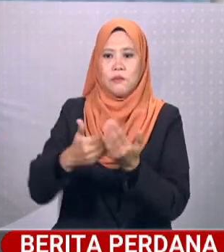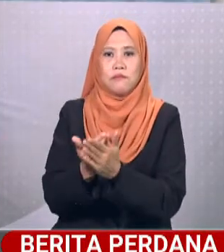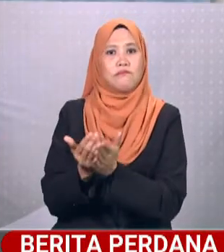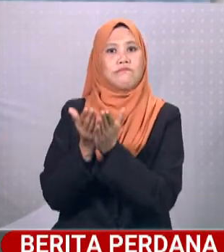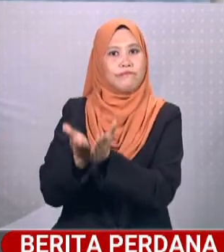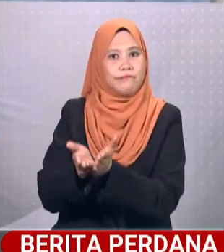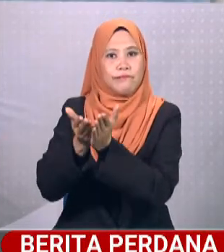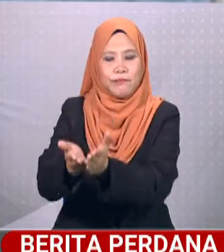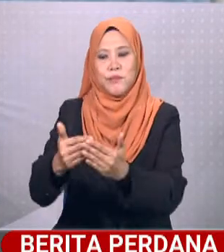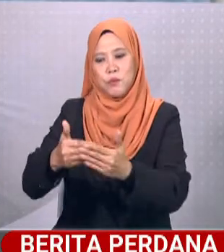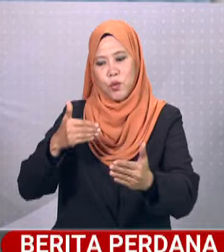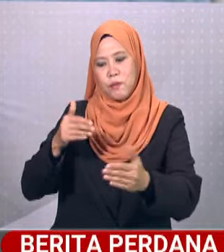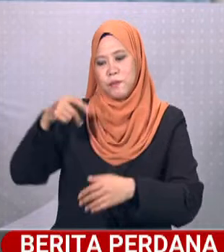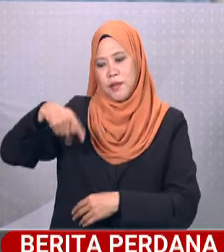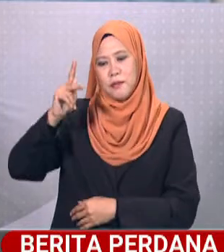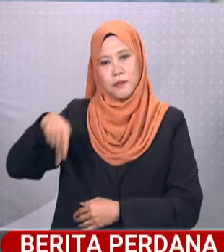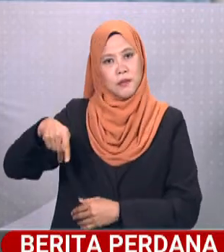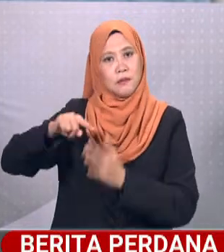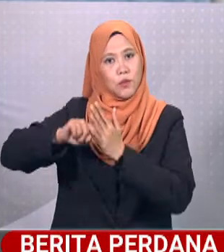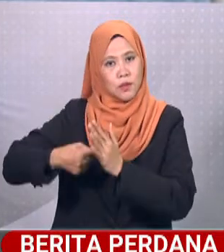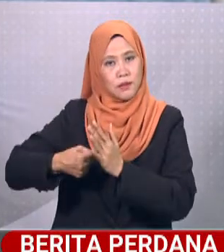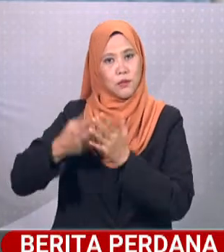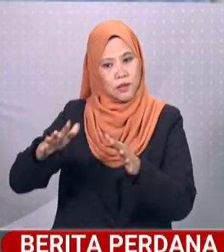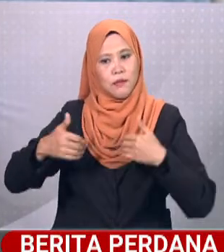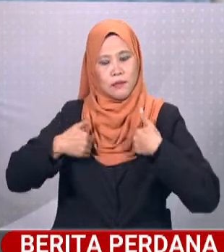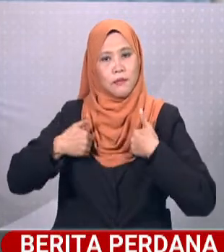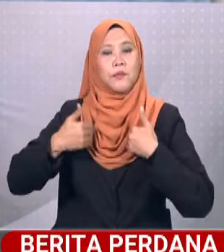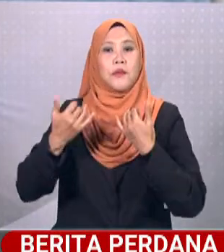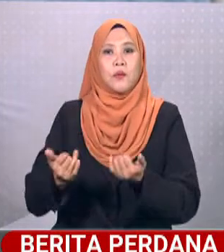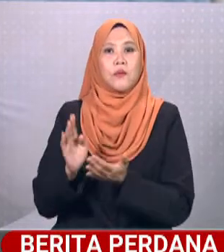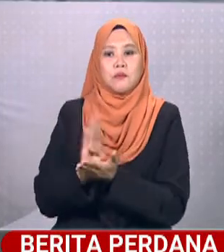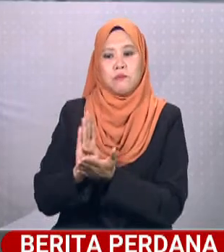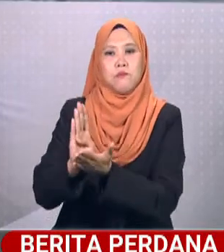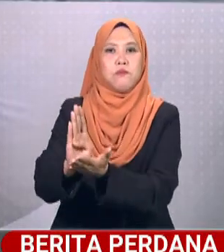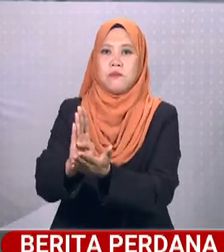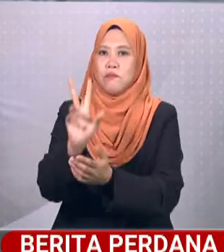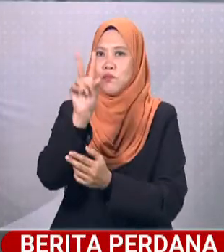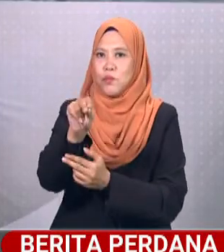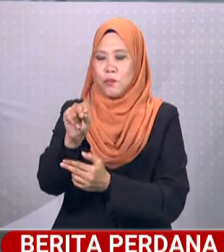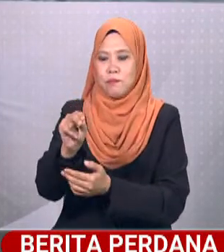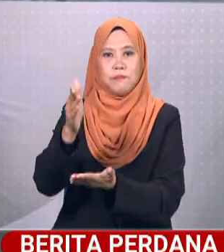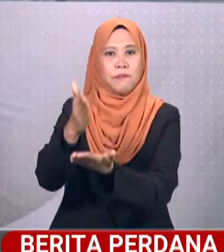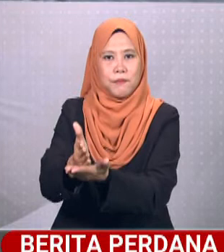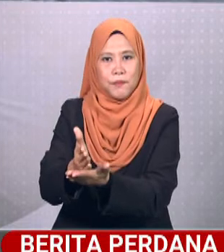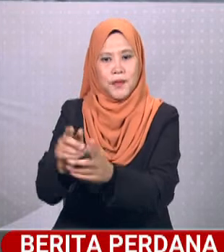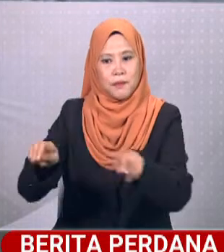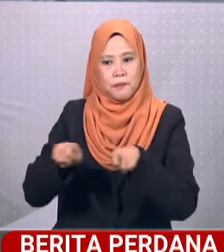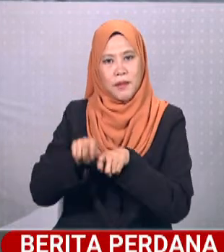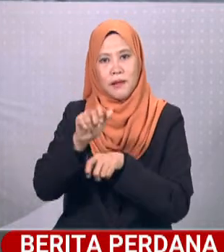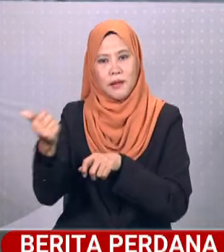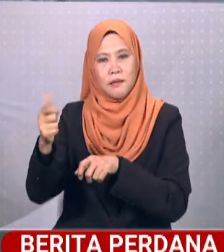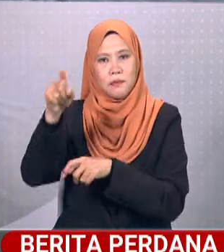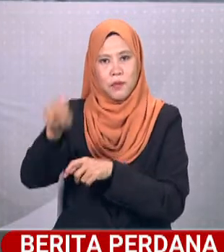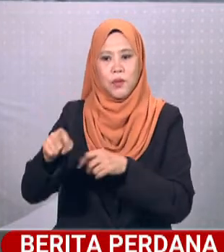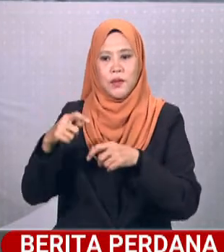itu sebelum PKP dikuatkuasakan. Bagaimanapun, kru kapal layar tersebut tidak dibenarkan berlabuh dan perlu berada di